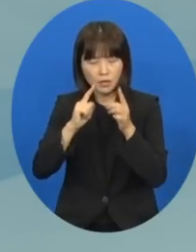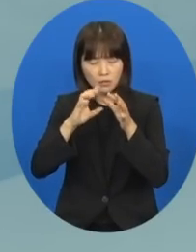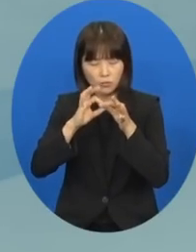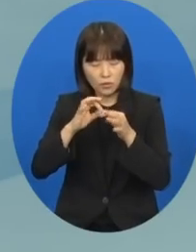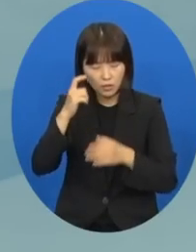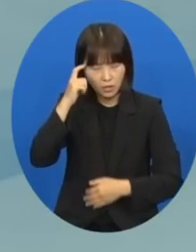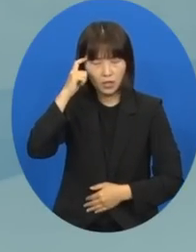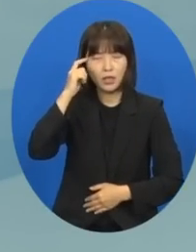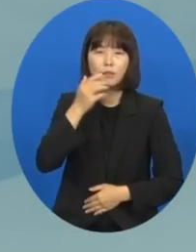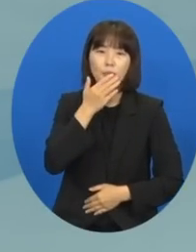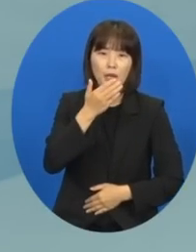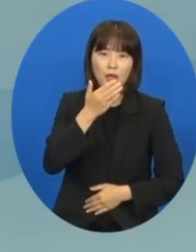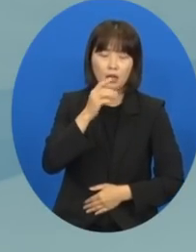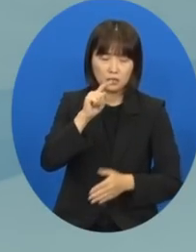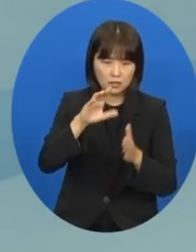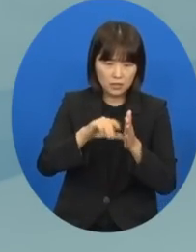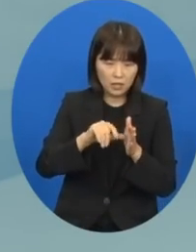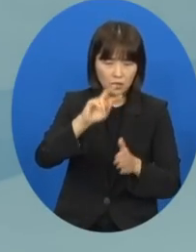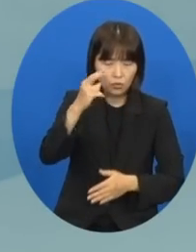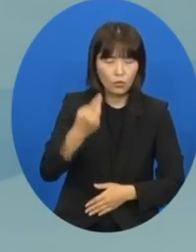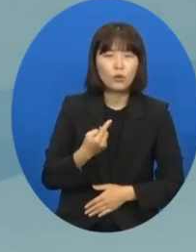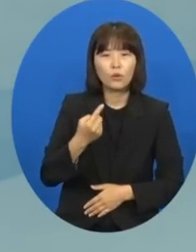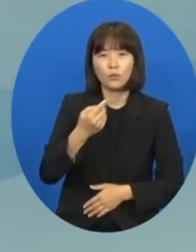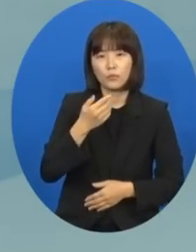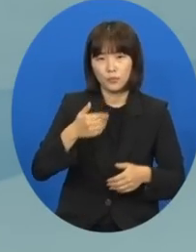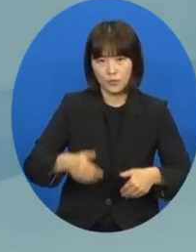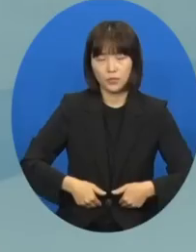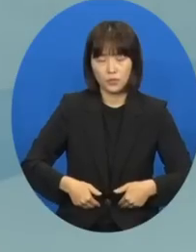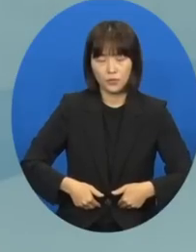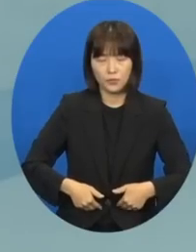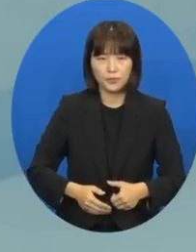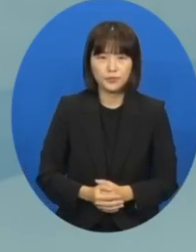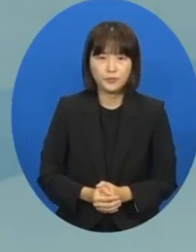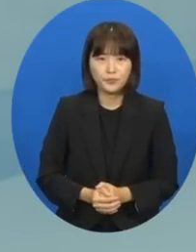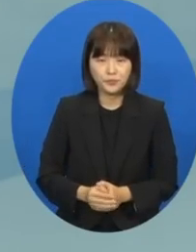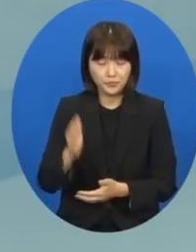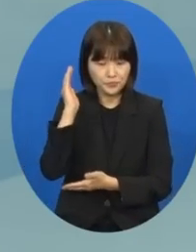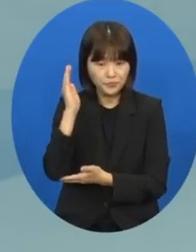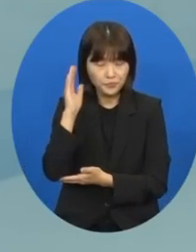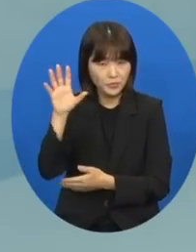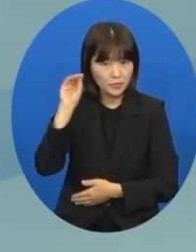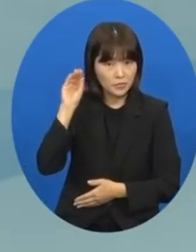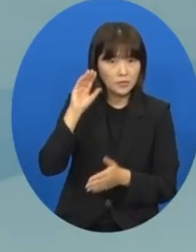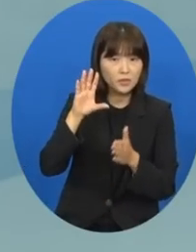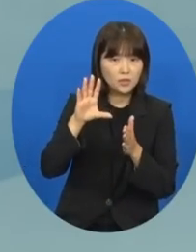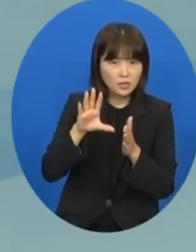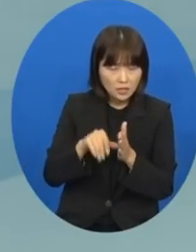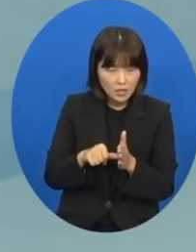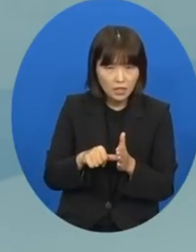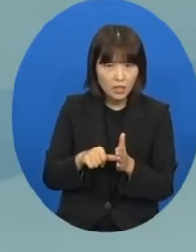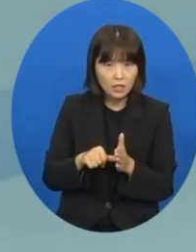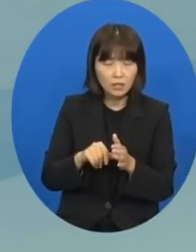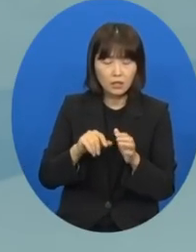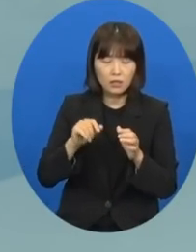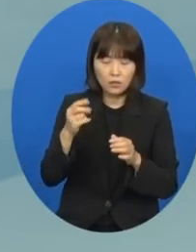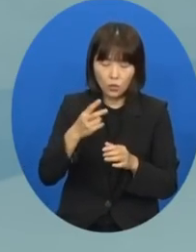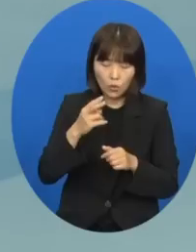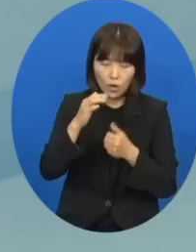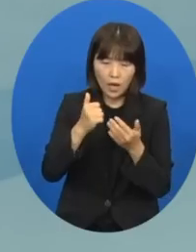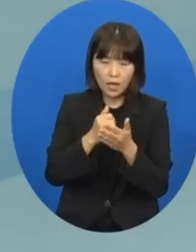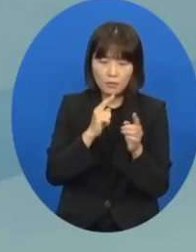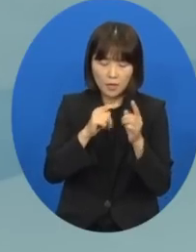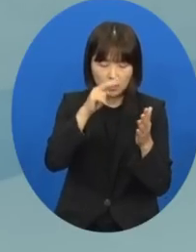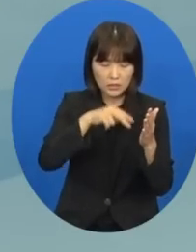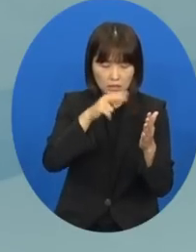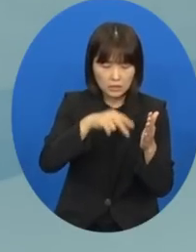그럴 때에 돌아와야 됩니다. 돌아와야 돼요. 설교 말씀을 들을 때나 여러분들이 말씀을 스스로 읽을 때에나 내